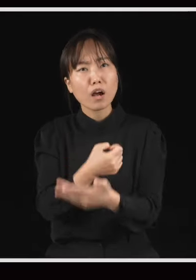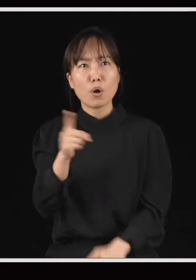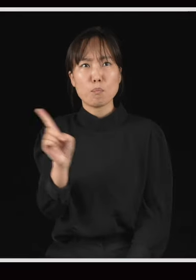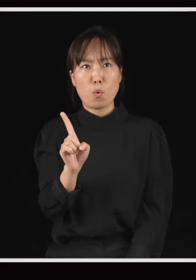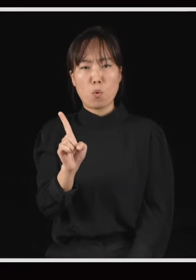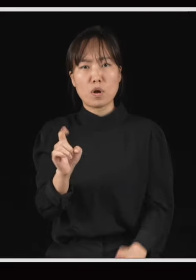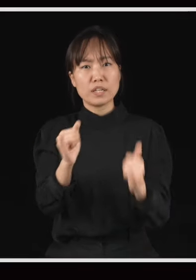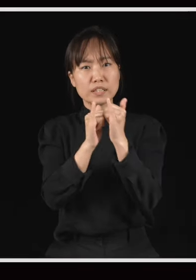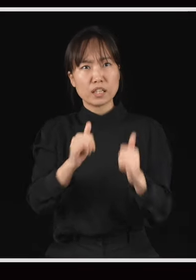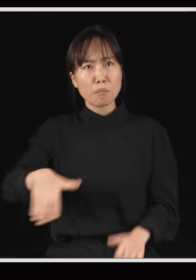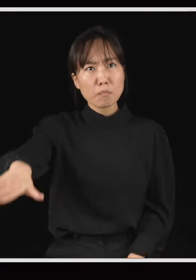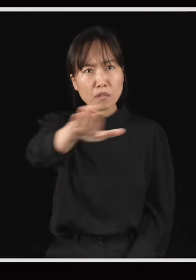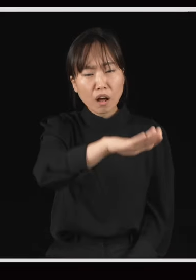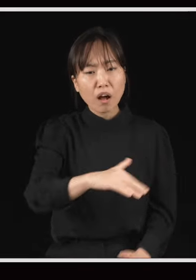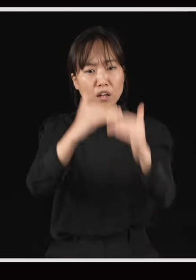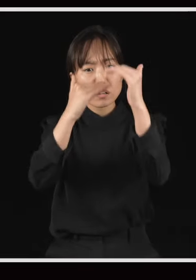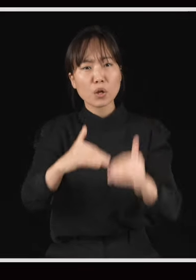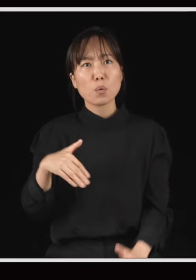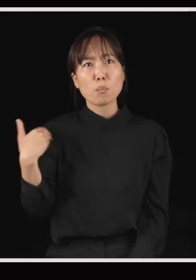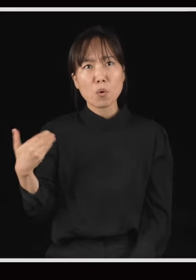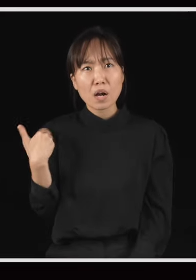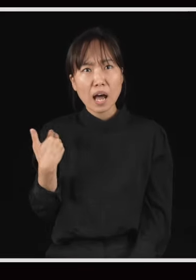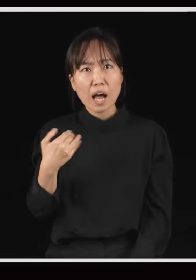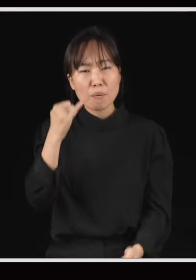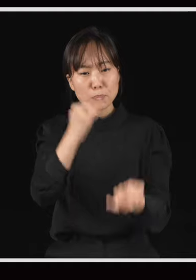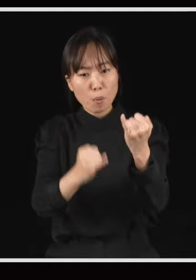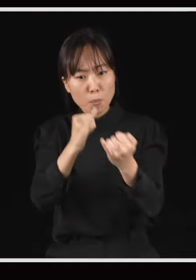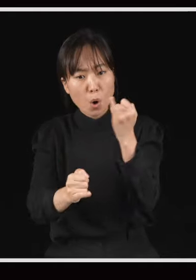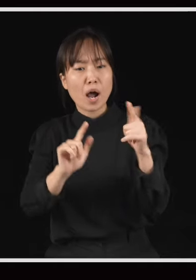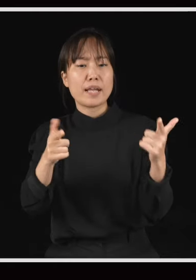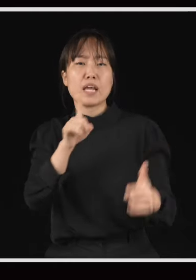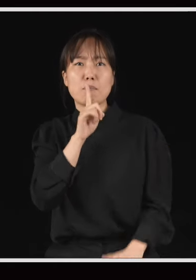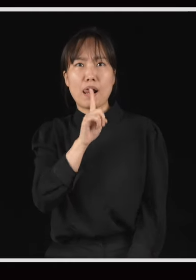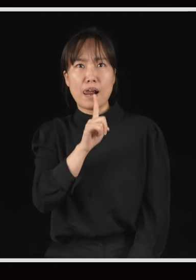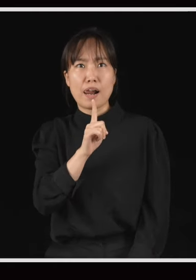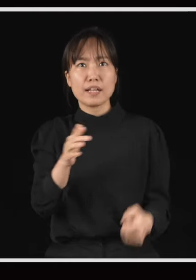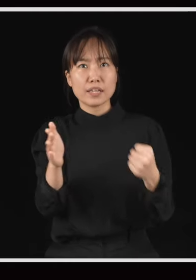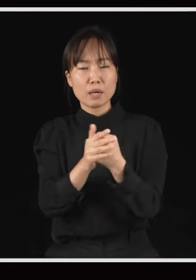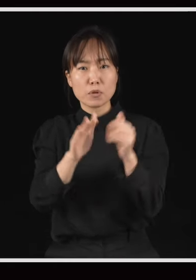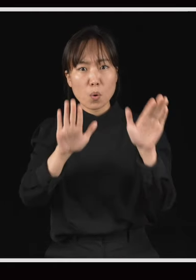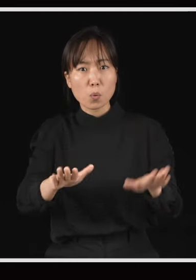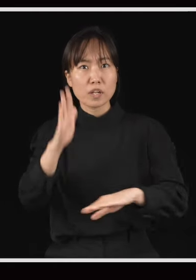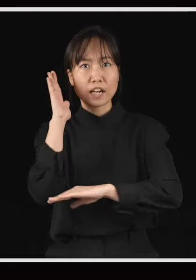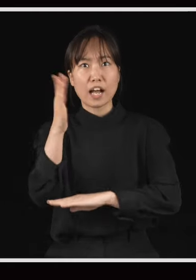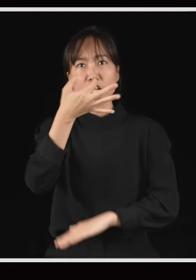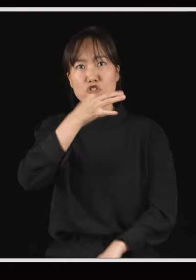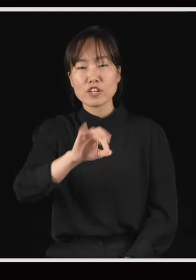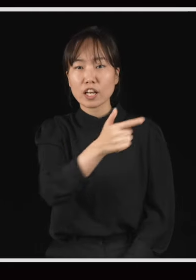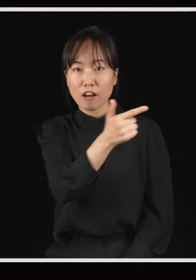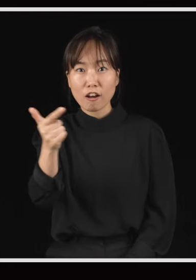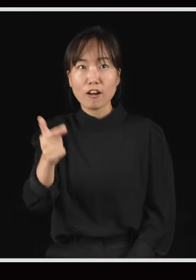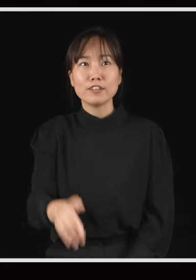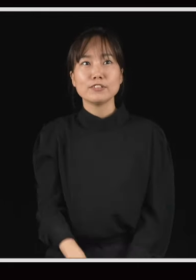안타깝게도 많은 분들이 근데 몰라서 못하는 게 아니란 얘기를 하세요. 네, 그렇기 때문에 오늘 이 강의가 있는 겁니다.